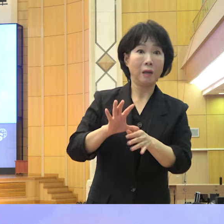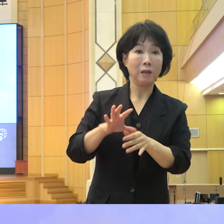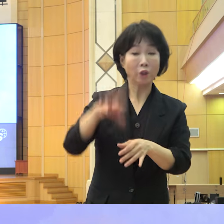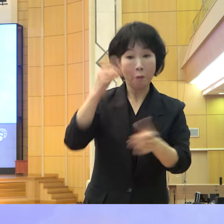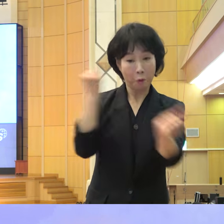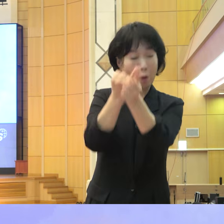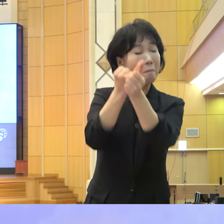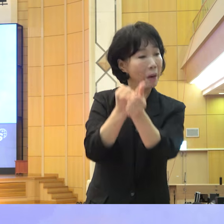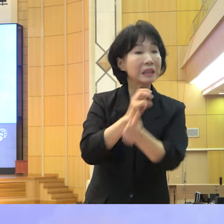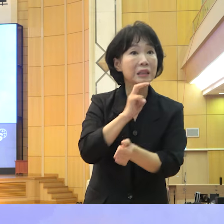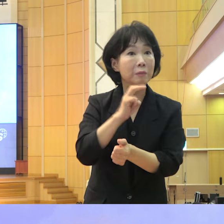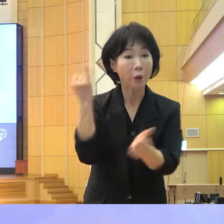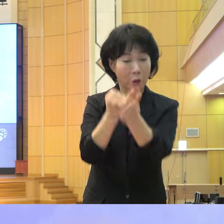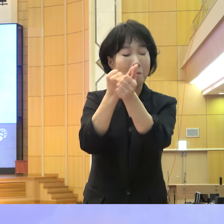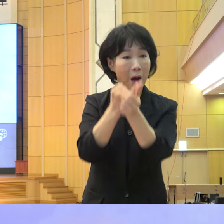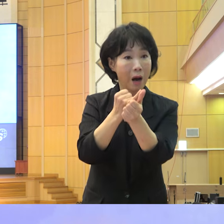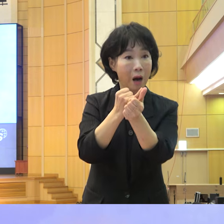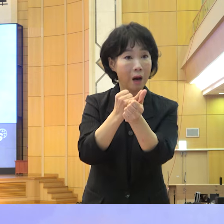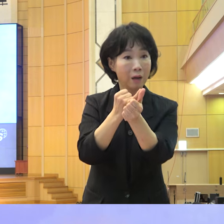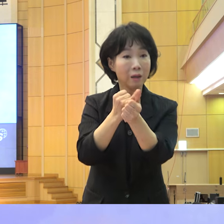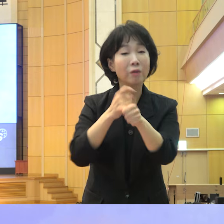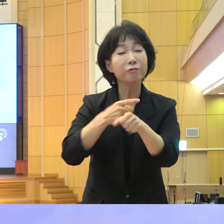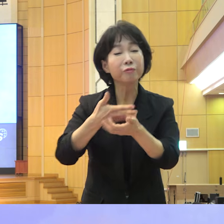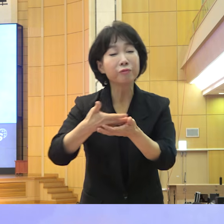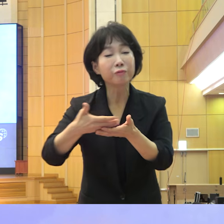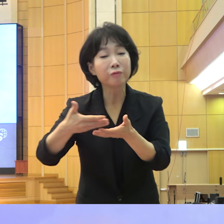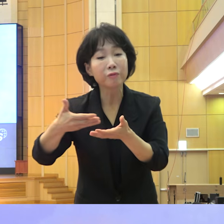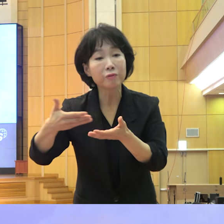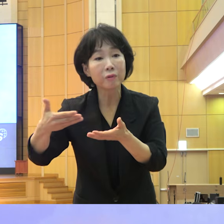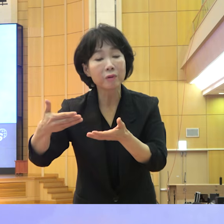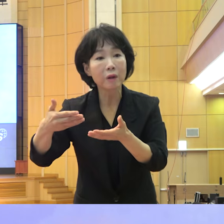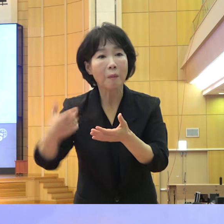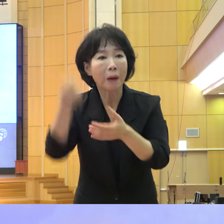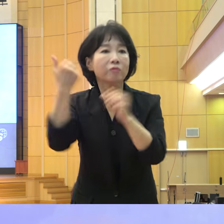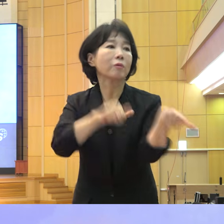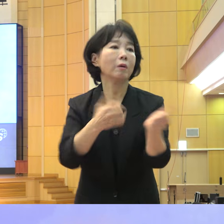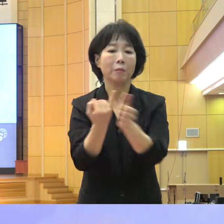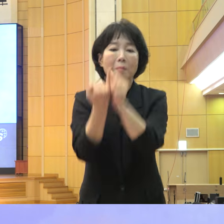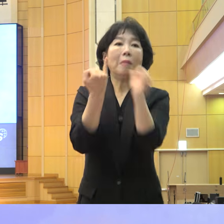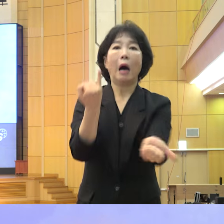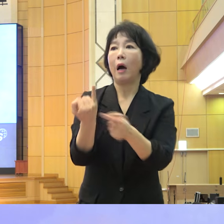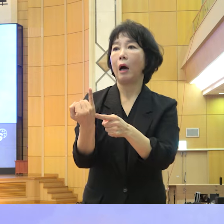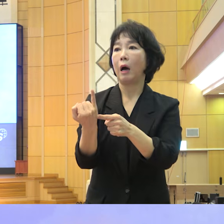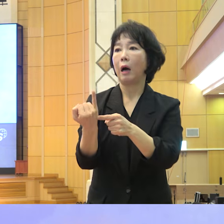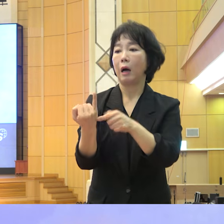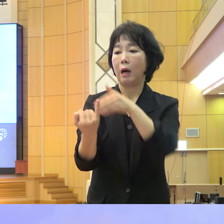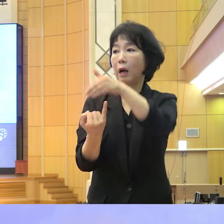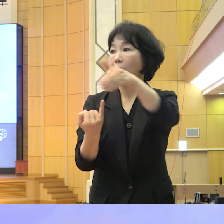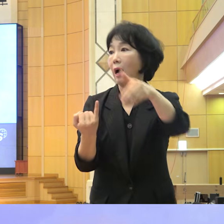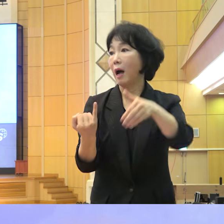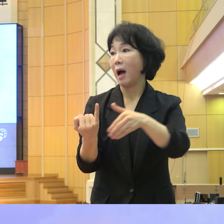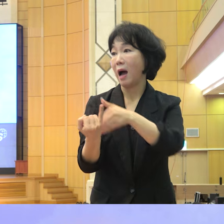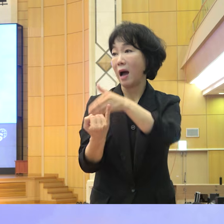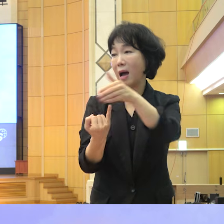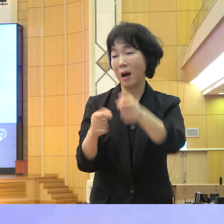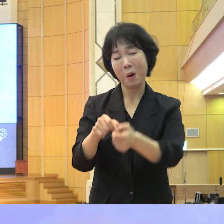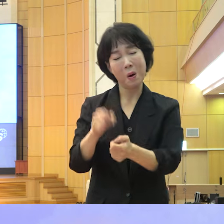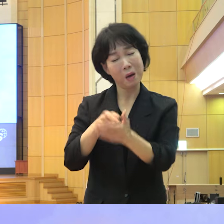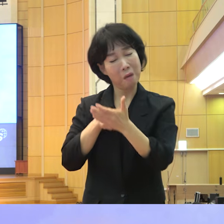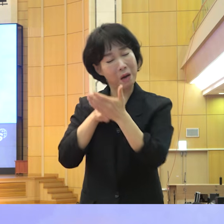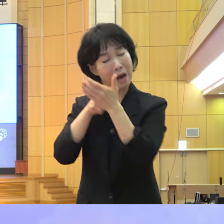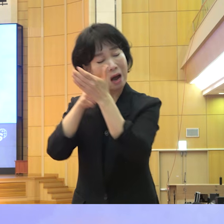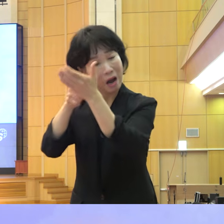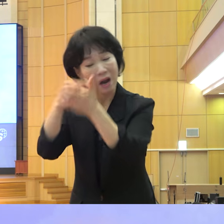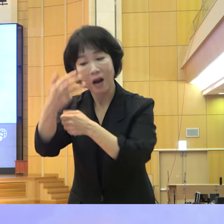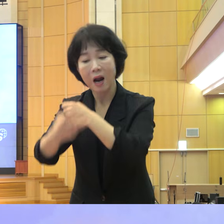지 84년이면 20살에 시집 갔다가 가자마자 금방 죽은 건 아닐 거란 말이야. 몇 년 살다가 죽은지 그건 내버려 두고라도